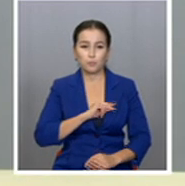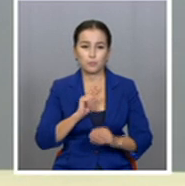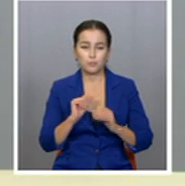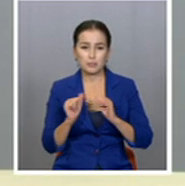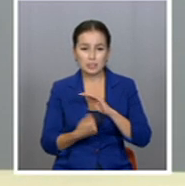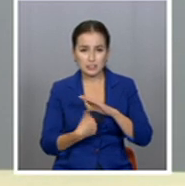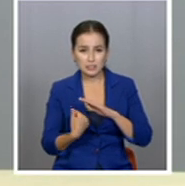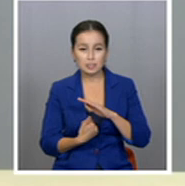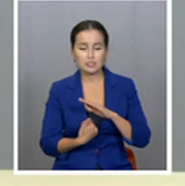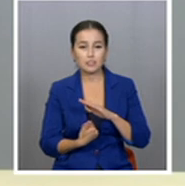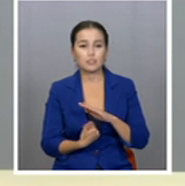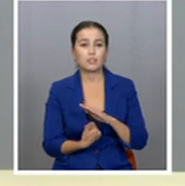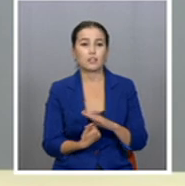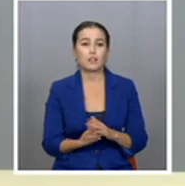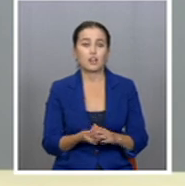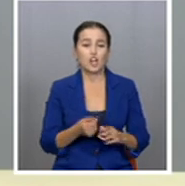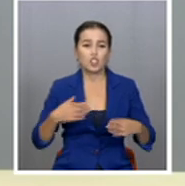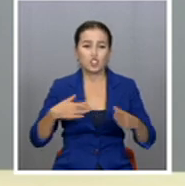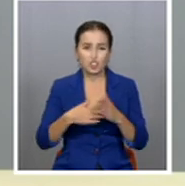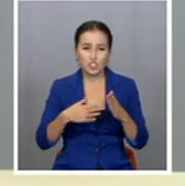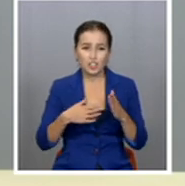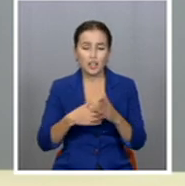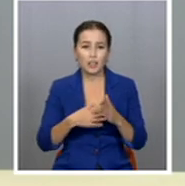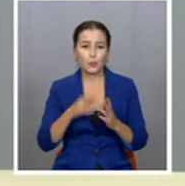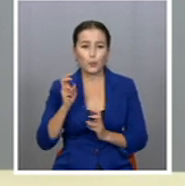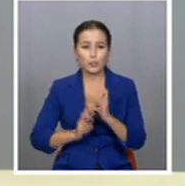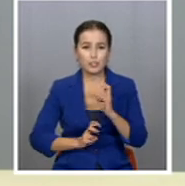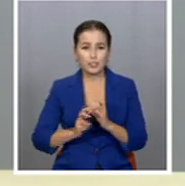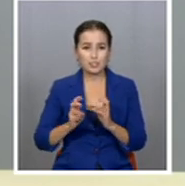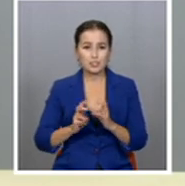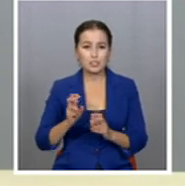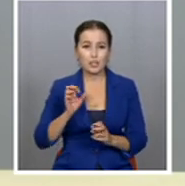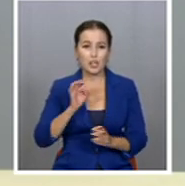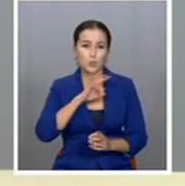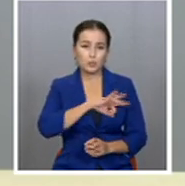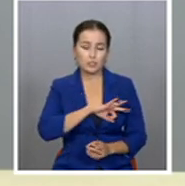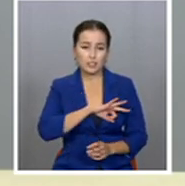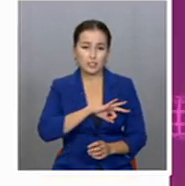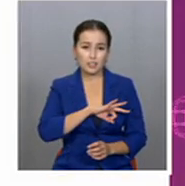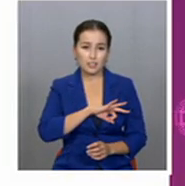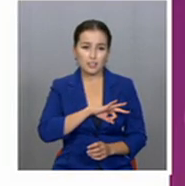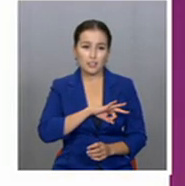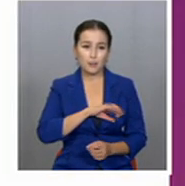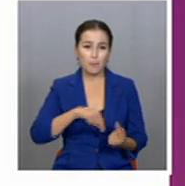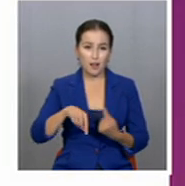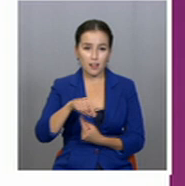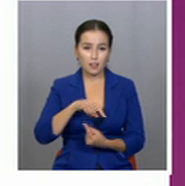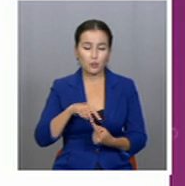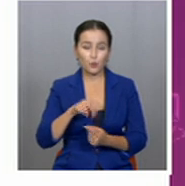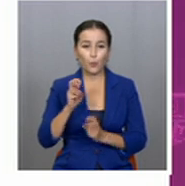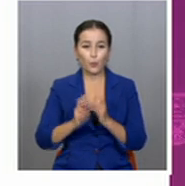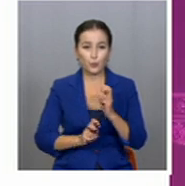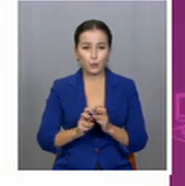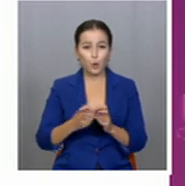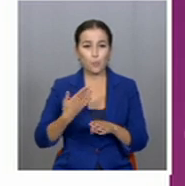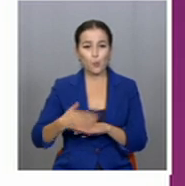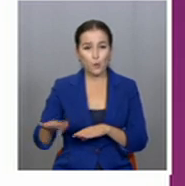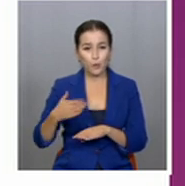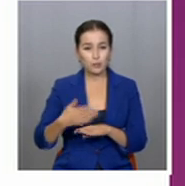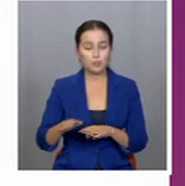жұмыссыздық, шектелген өндірістік ресурстарды пайдалану, өндіру, бөлу